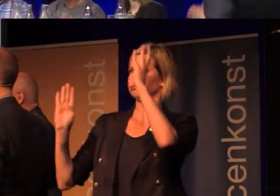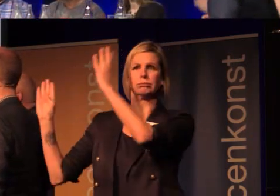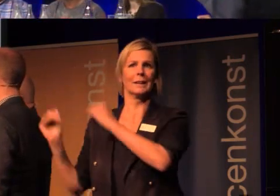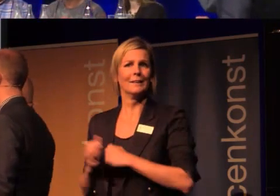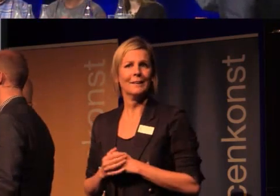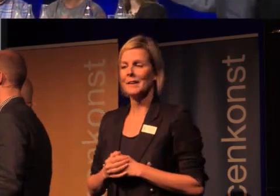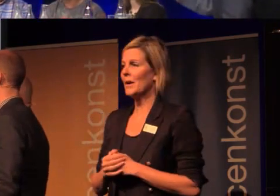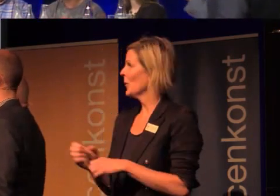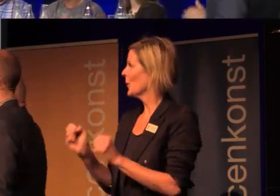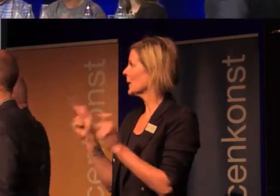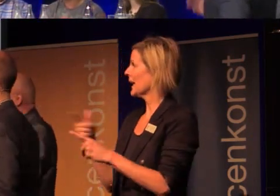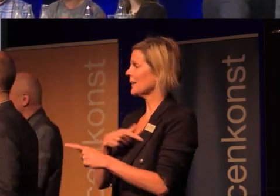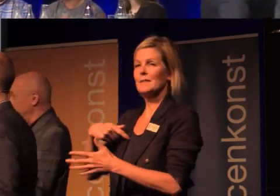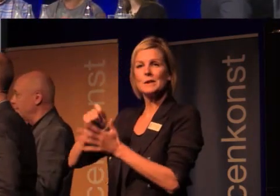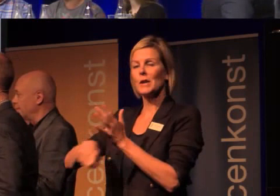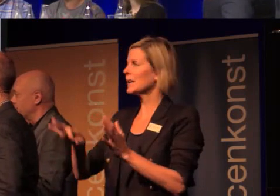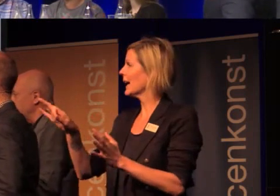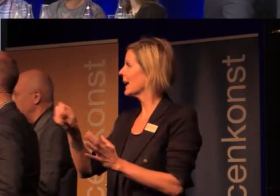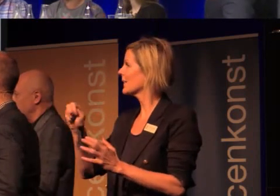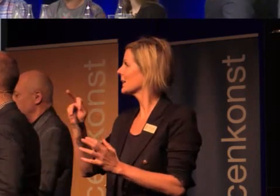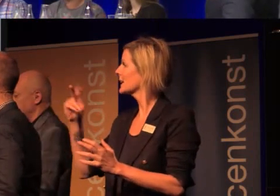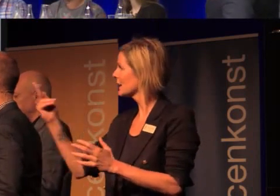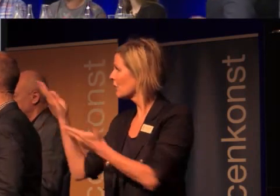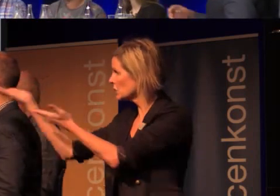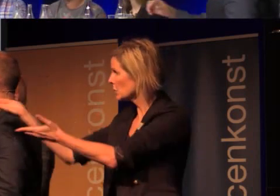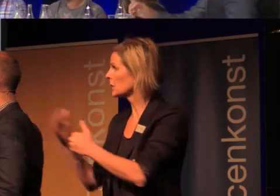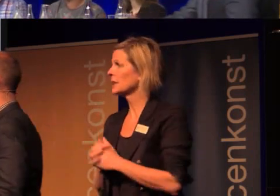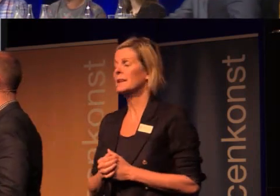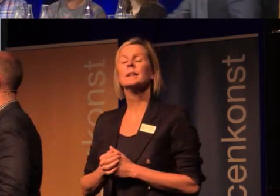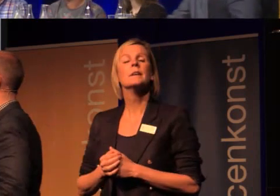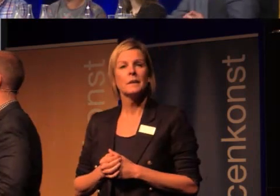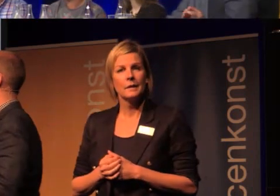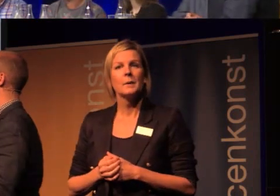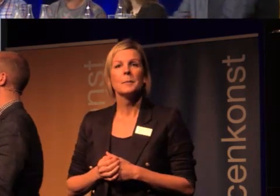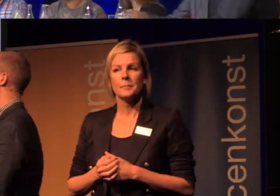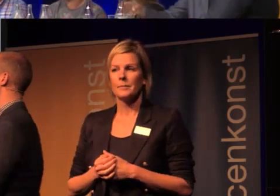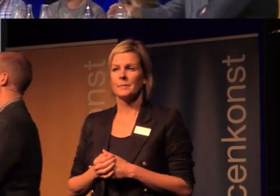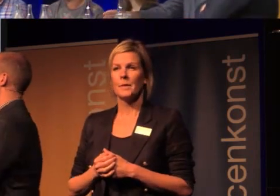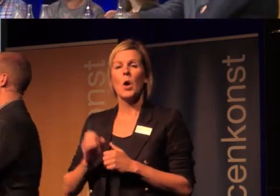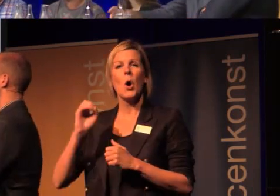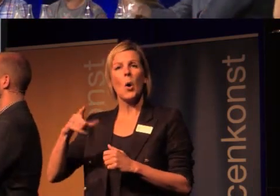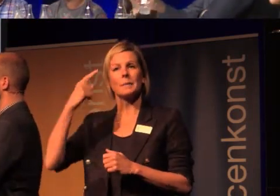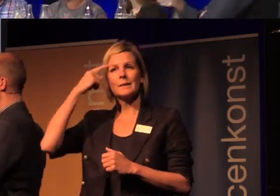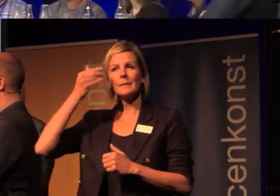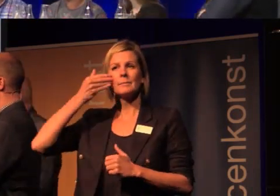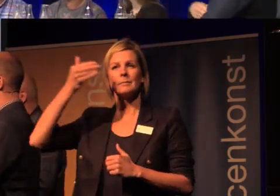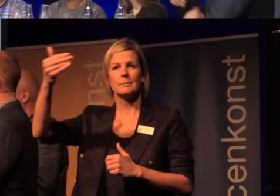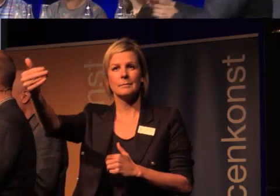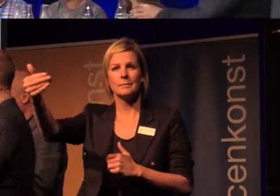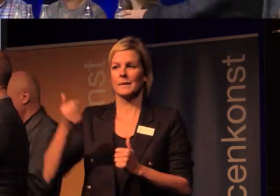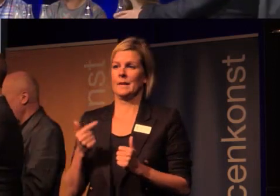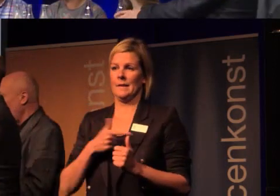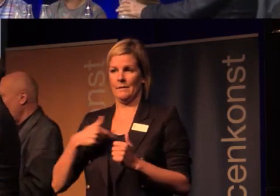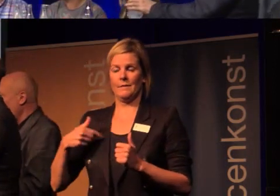Anna, då börjar vi med Henrik där. Gör det lite enkelt så. Varsågod. Ja, på lång sikt så vill Liberala